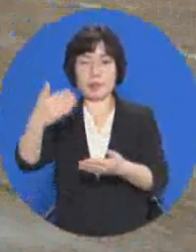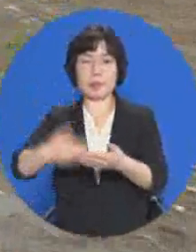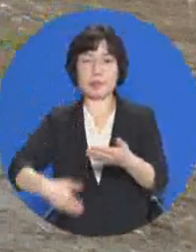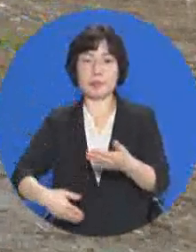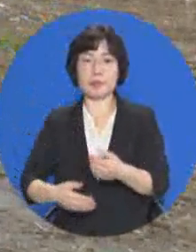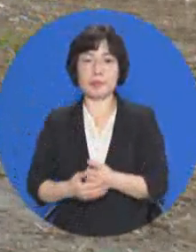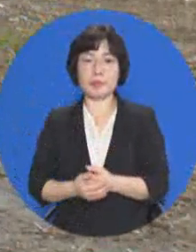입니다